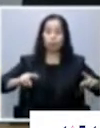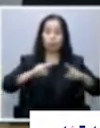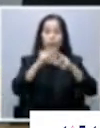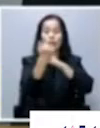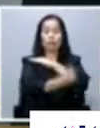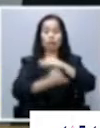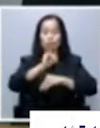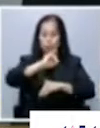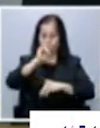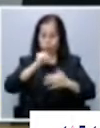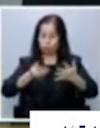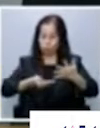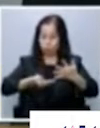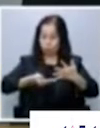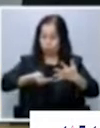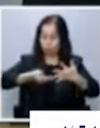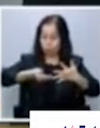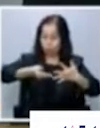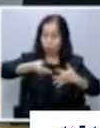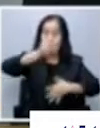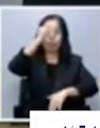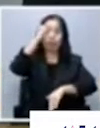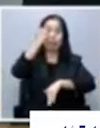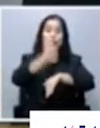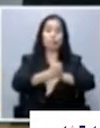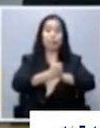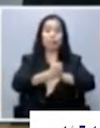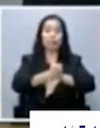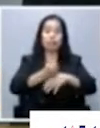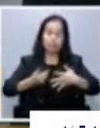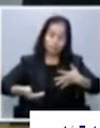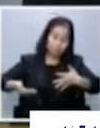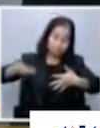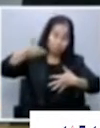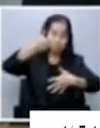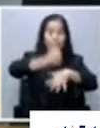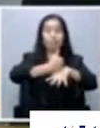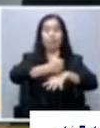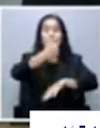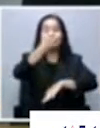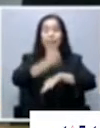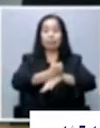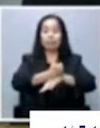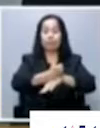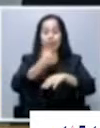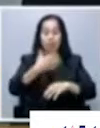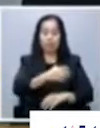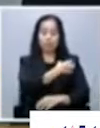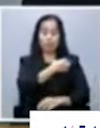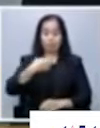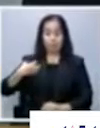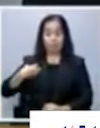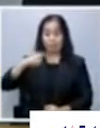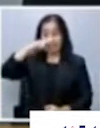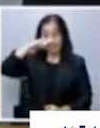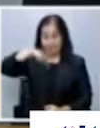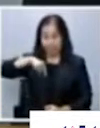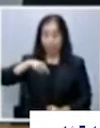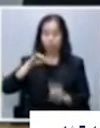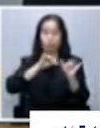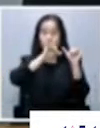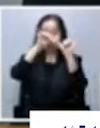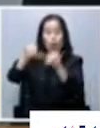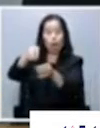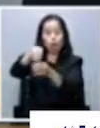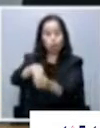นกระทั่งมาเติบใหญ่เป็นอธิบดีบางกรมแล้วก็ไปเป็นเอกอัครราชทูตไทยประจำประเทศใหญ่ๆหล